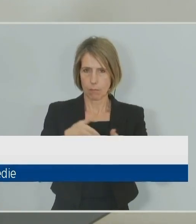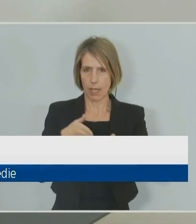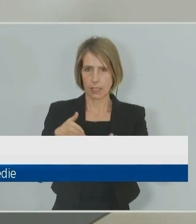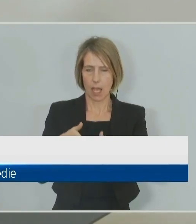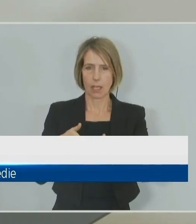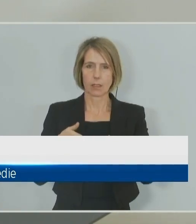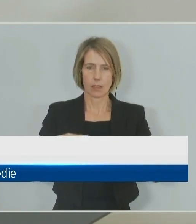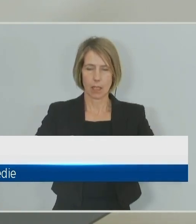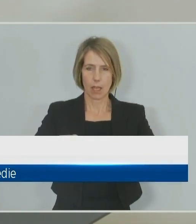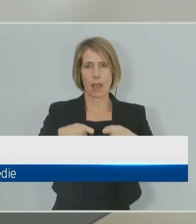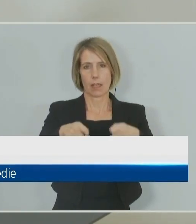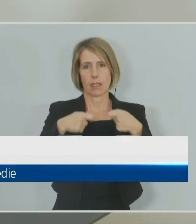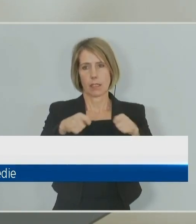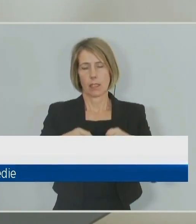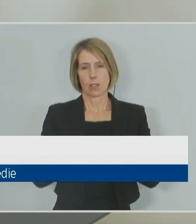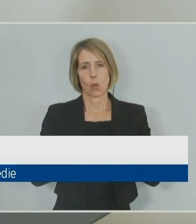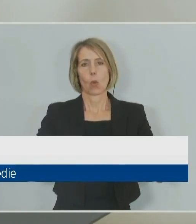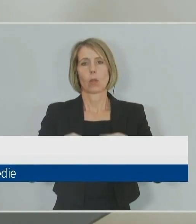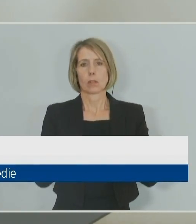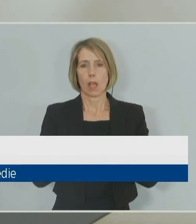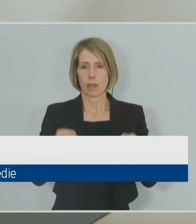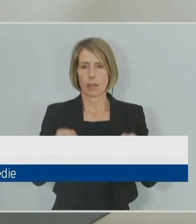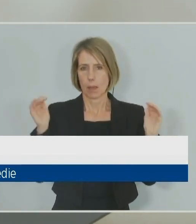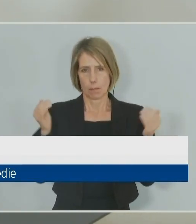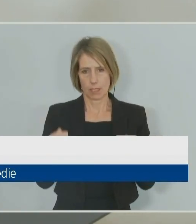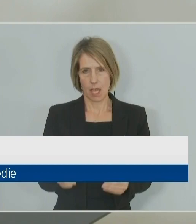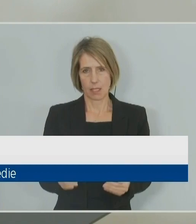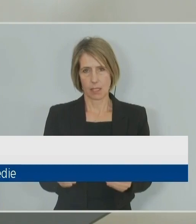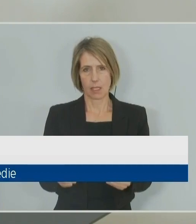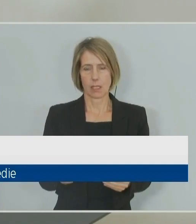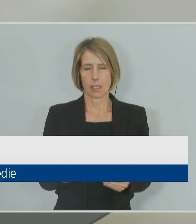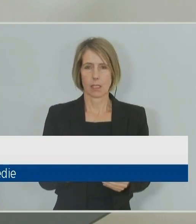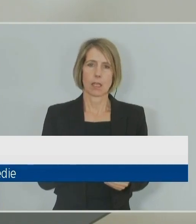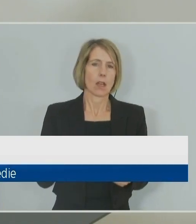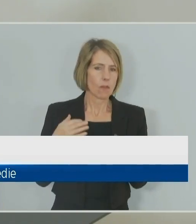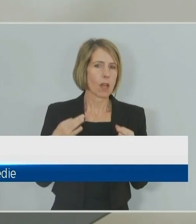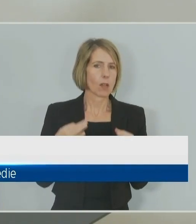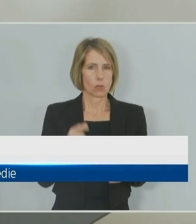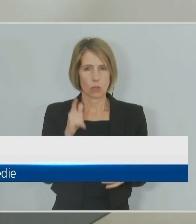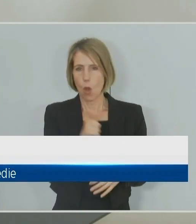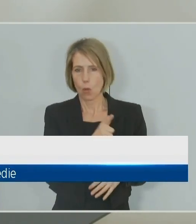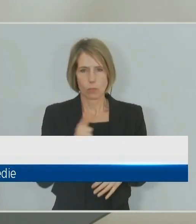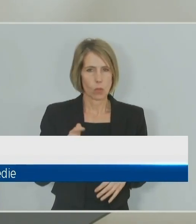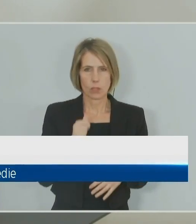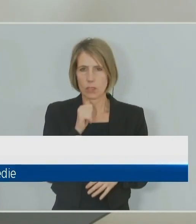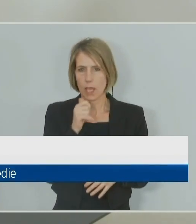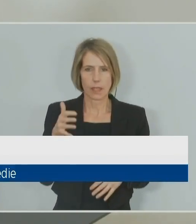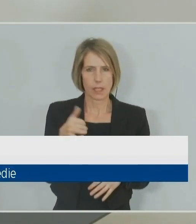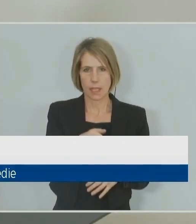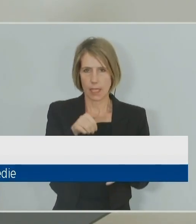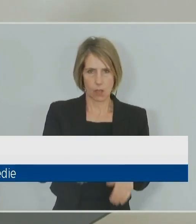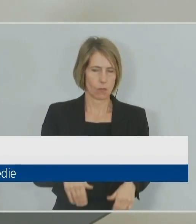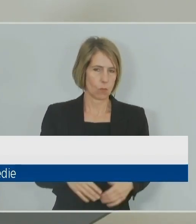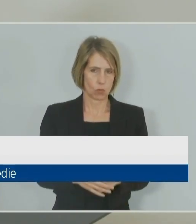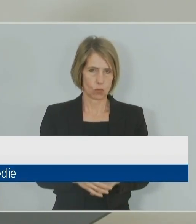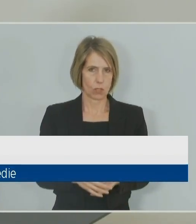28 bazave ushtarake të Serbisë në kufi me Kosovën, 28